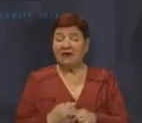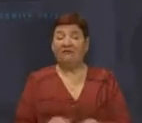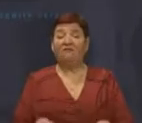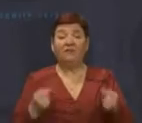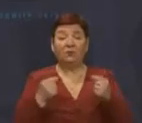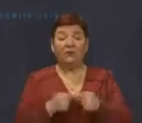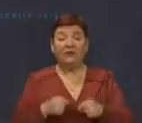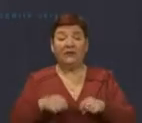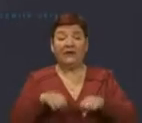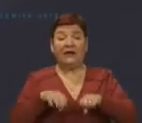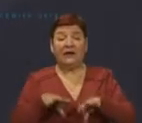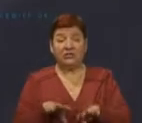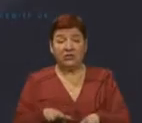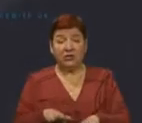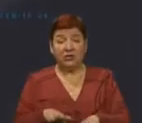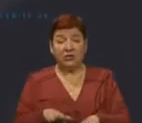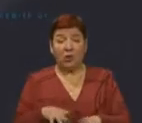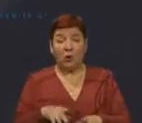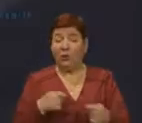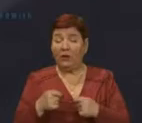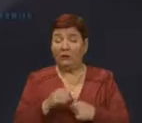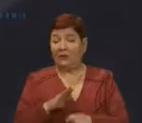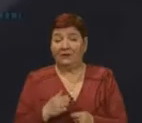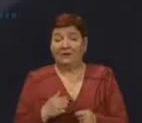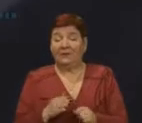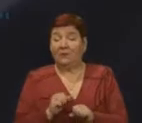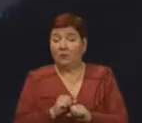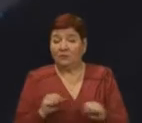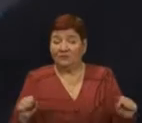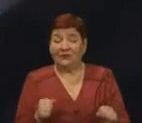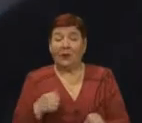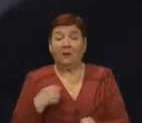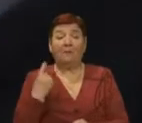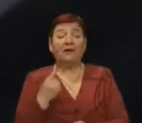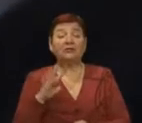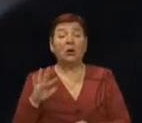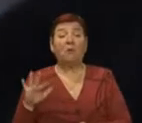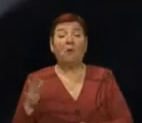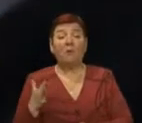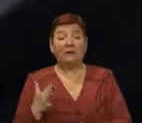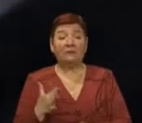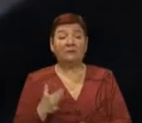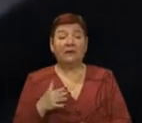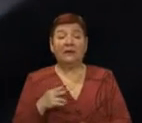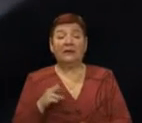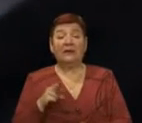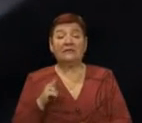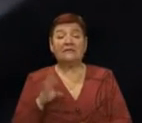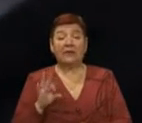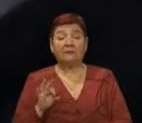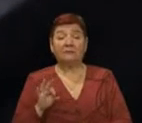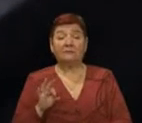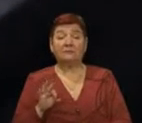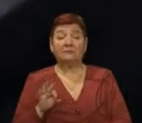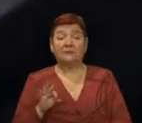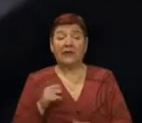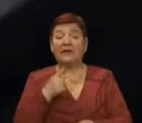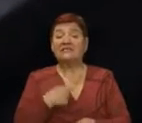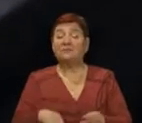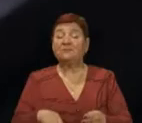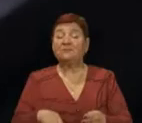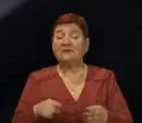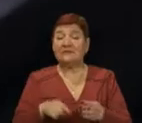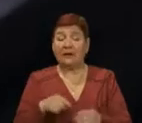рішень уряду не обійтися. Ну, перший момент – це